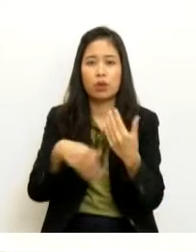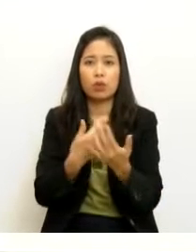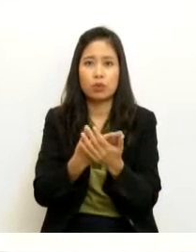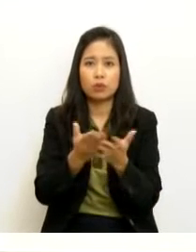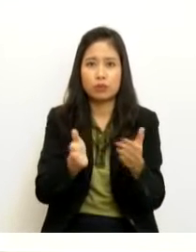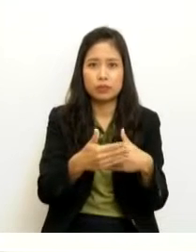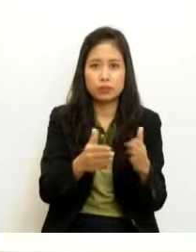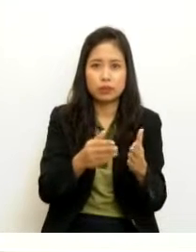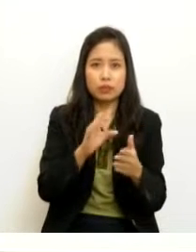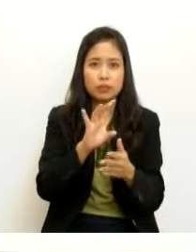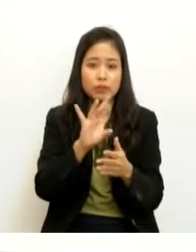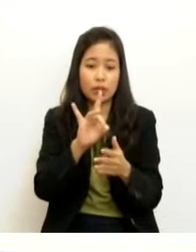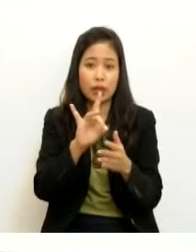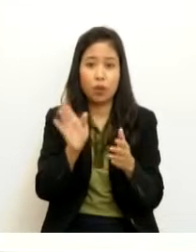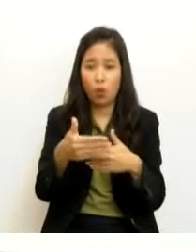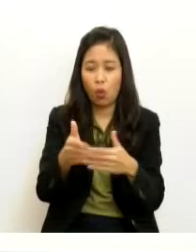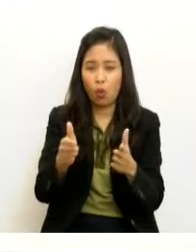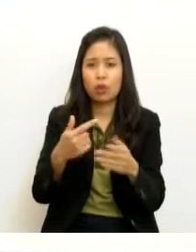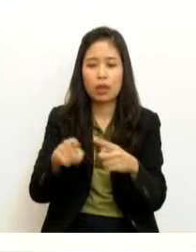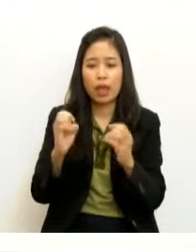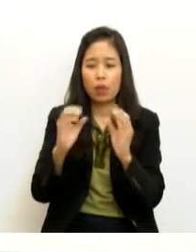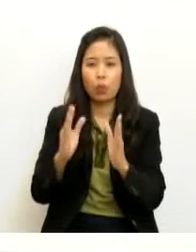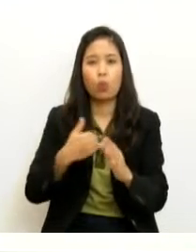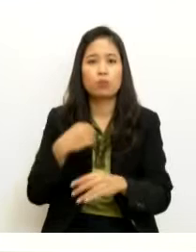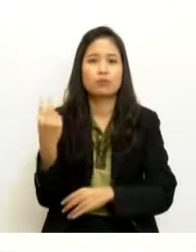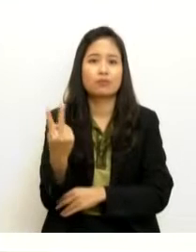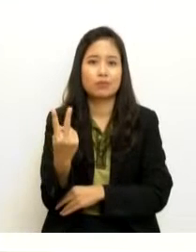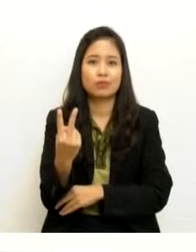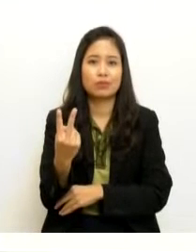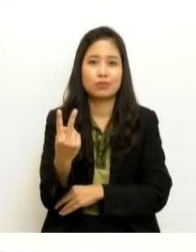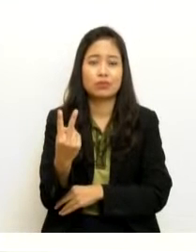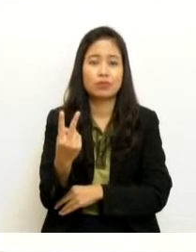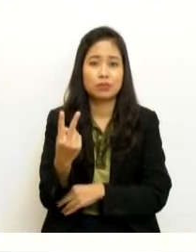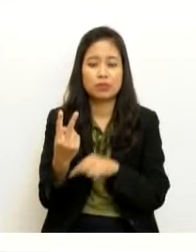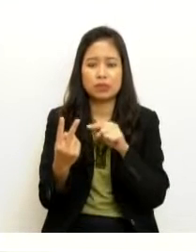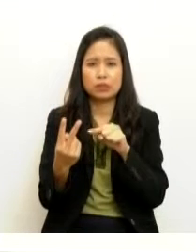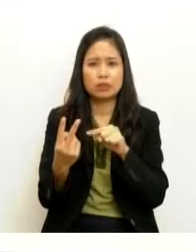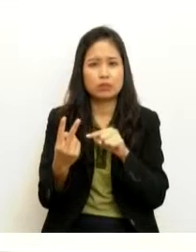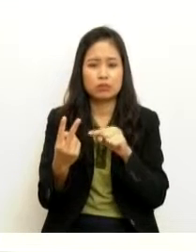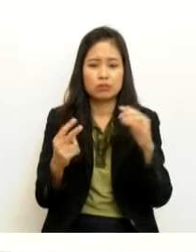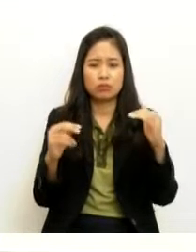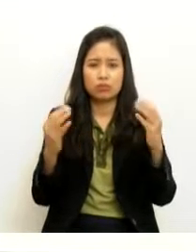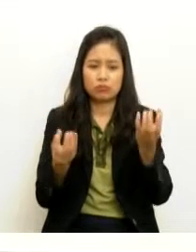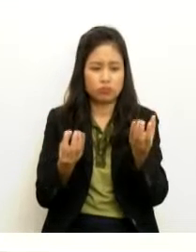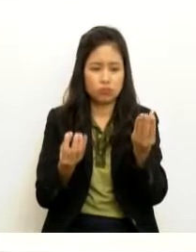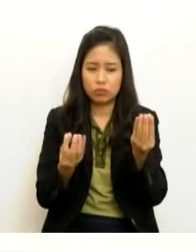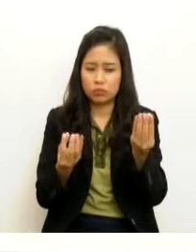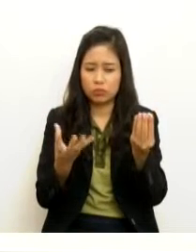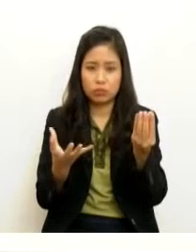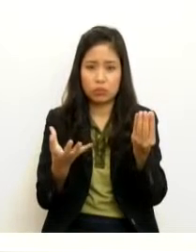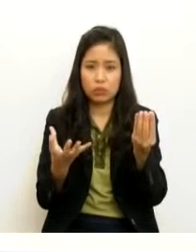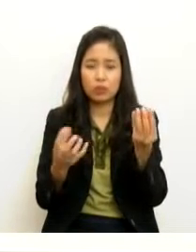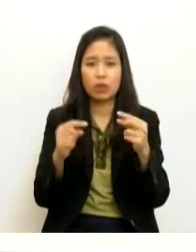ต่เรามีครูอยู่เพียง2คนอันนี้คือสิ่งที่และเราก็เรียกร้องหาคุณภาพตร